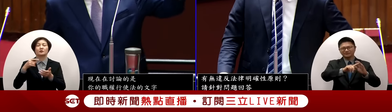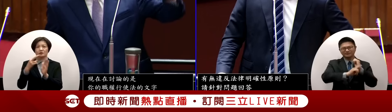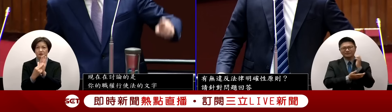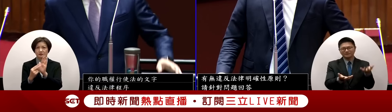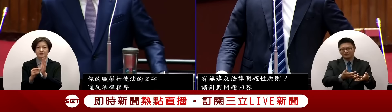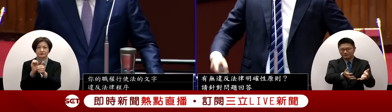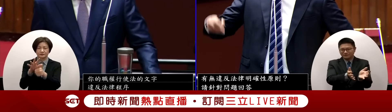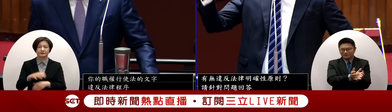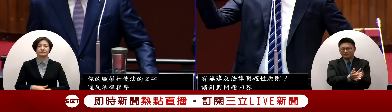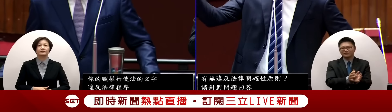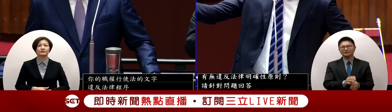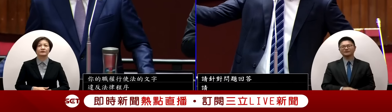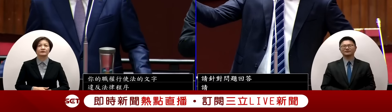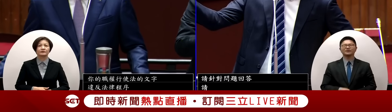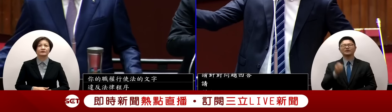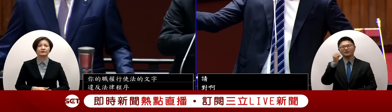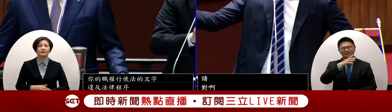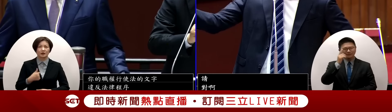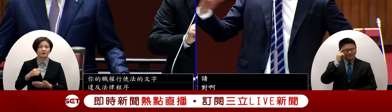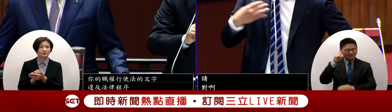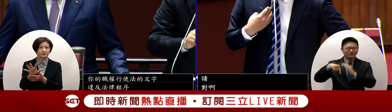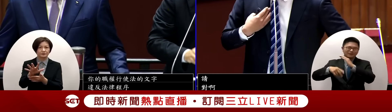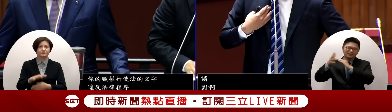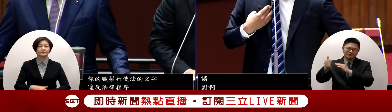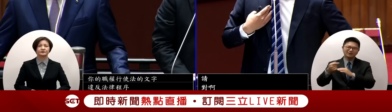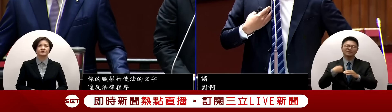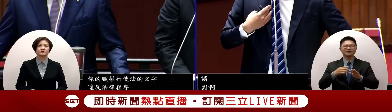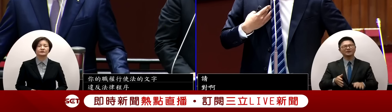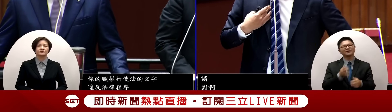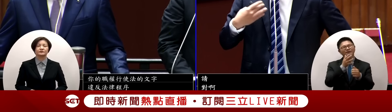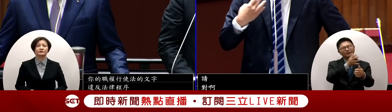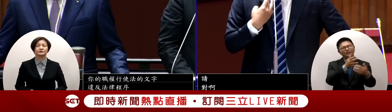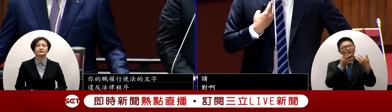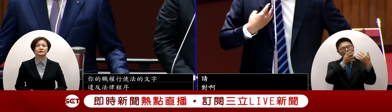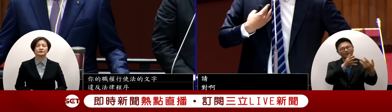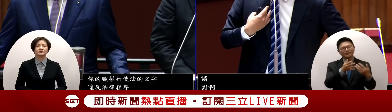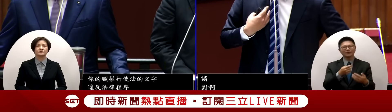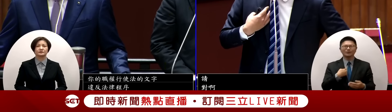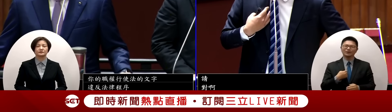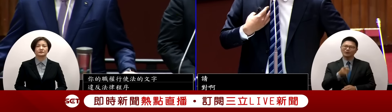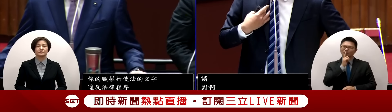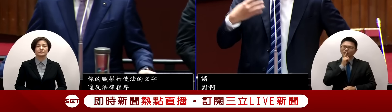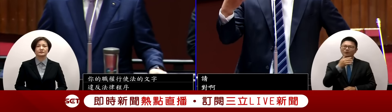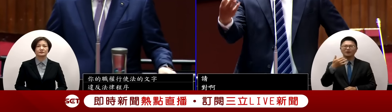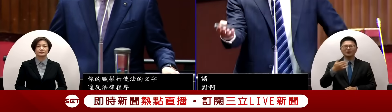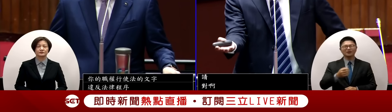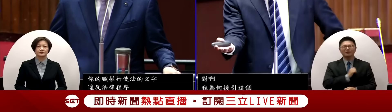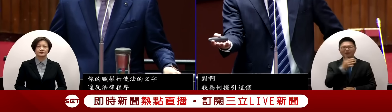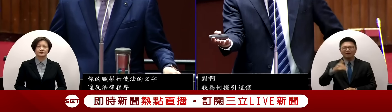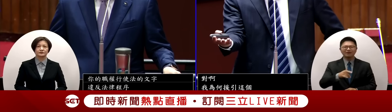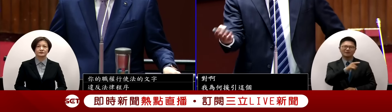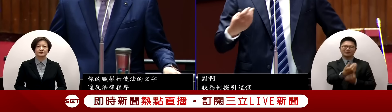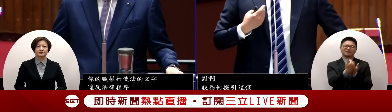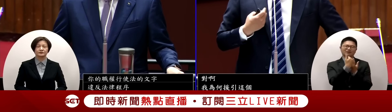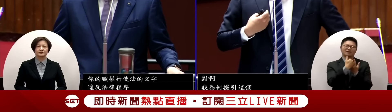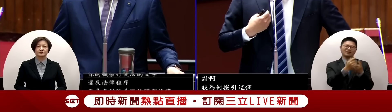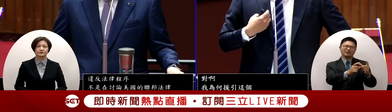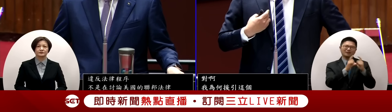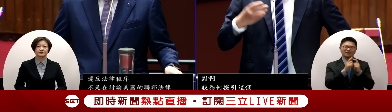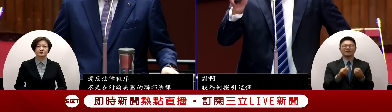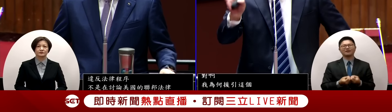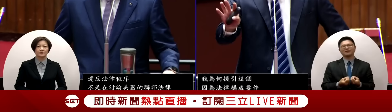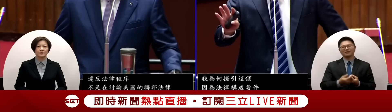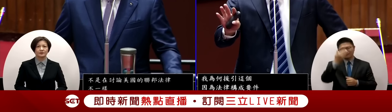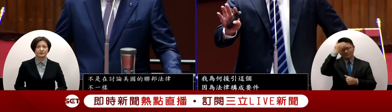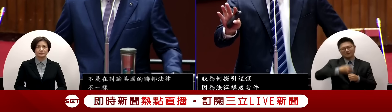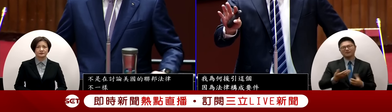不好意思，不好意思，院长，这样子我要怎么质询下去？我问题都还没有讲完，部长就要插嘴干扰我的质